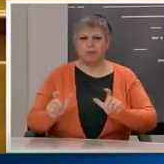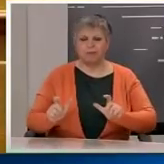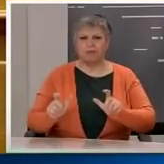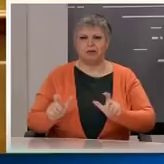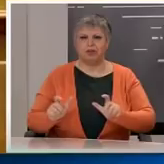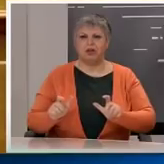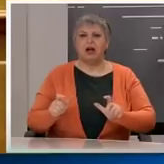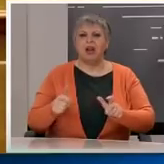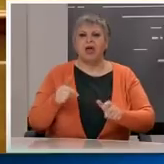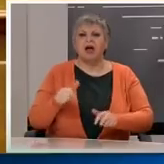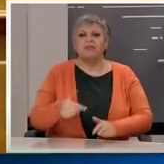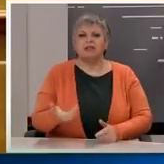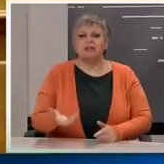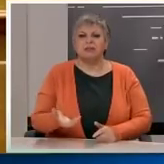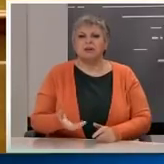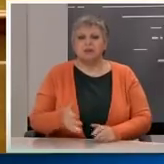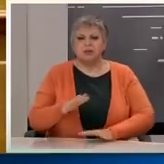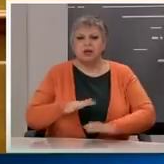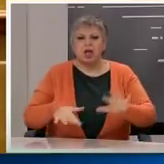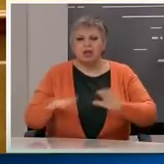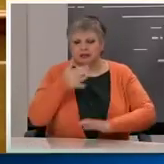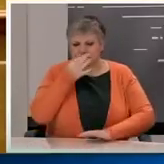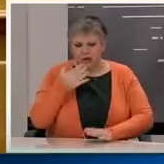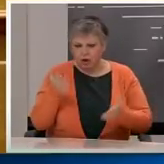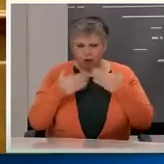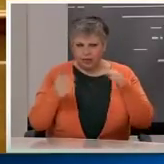ότι δεν υπάρχει σκάνδαλο. Είναι σκευωρία.